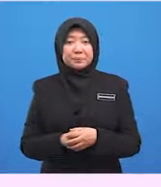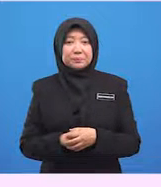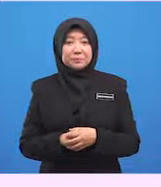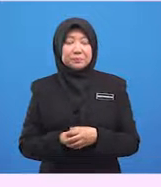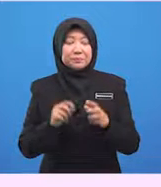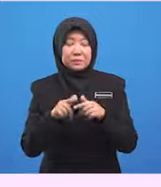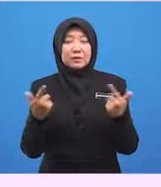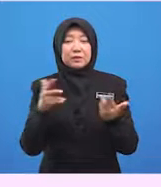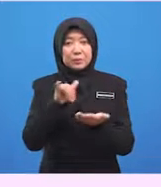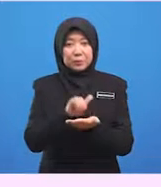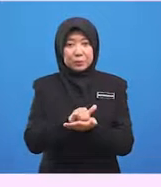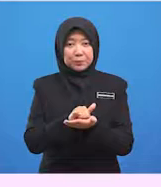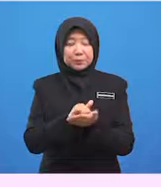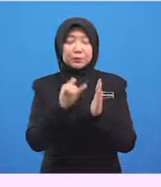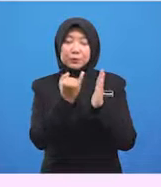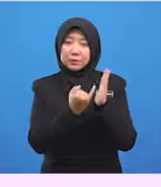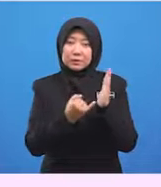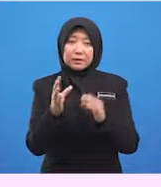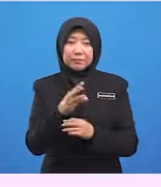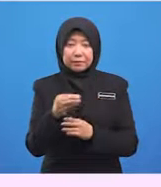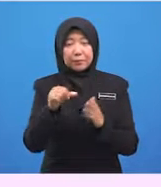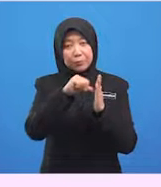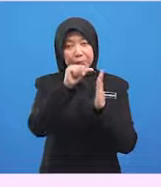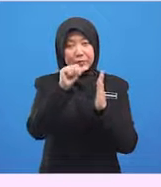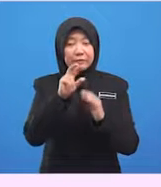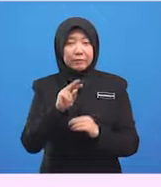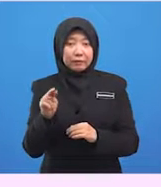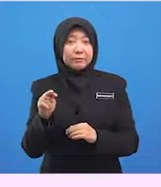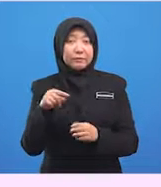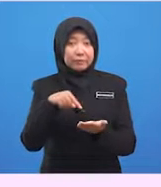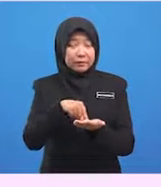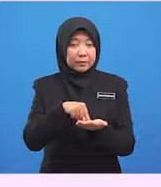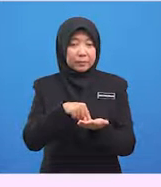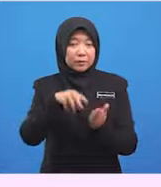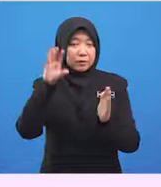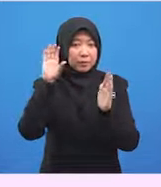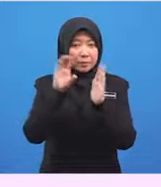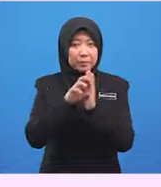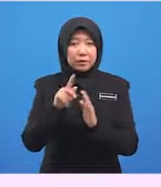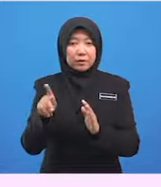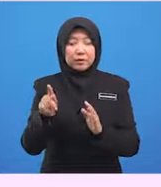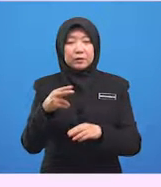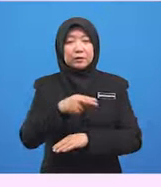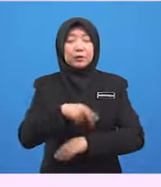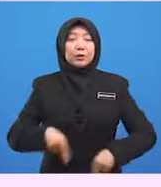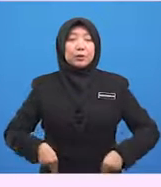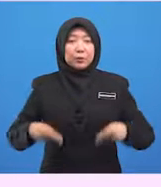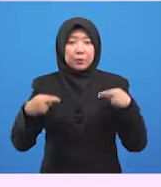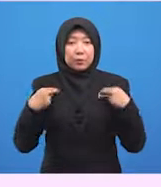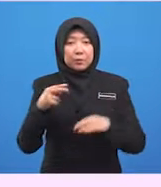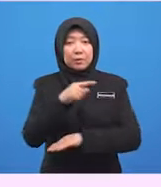Selain itu lukisan dan ukiran ini menggambarkan kehidupan harian manusia